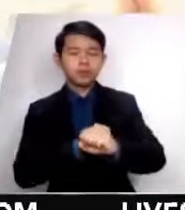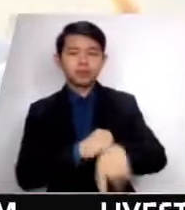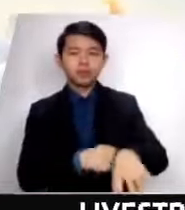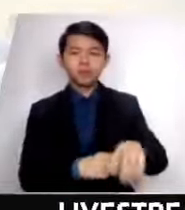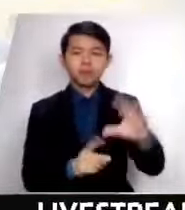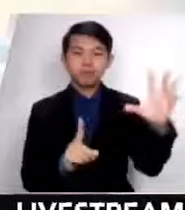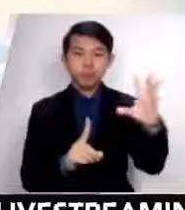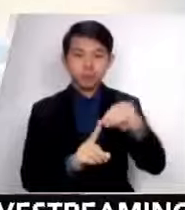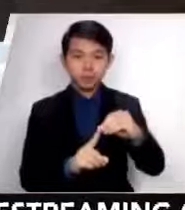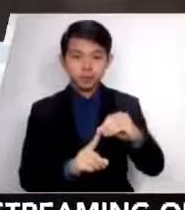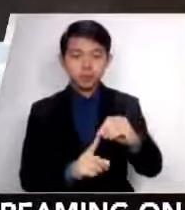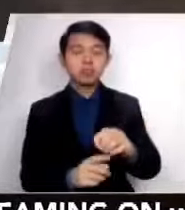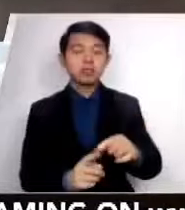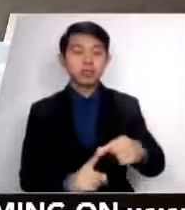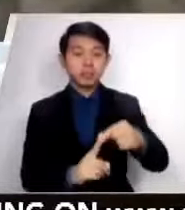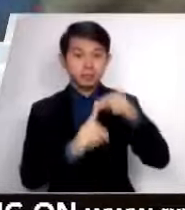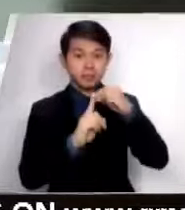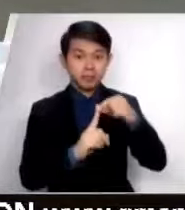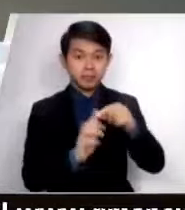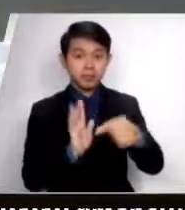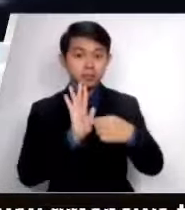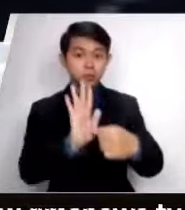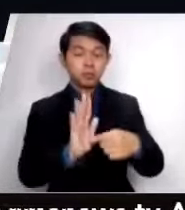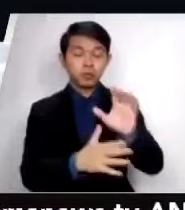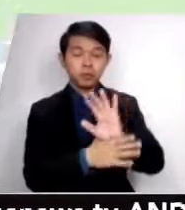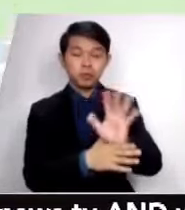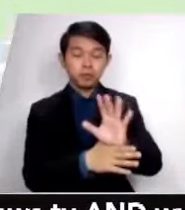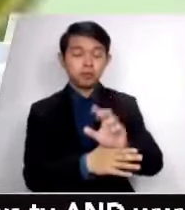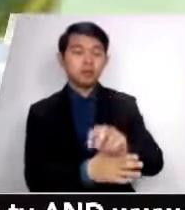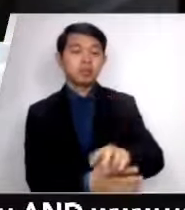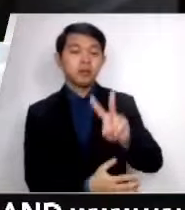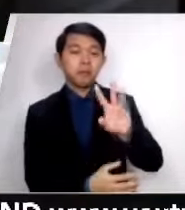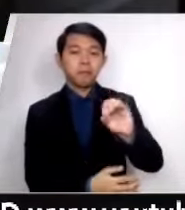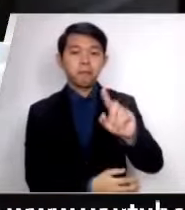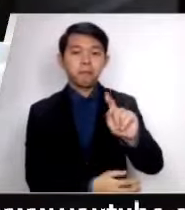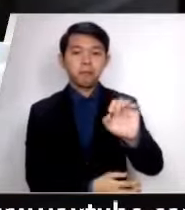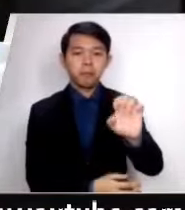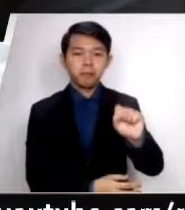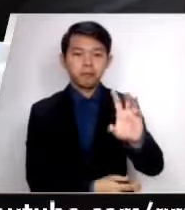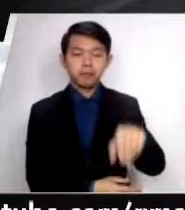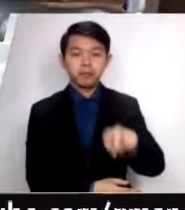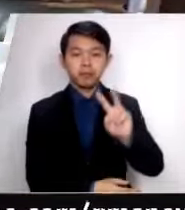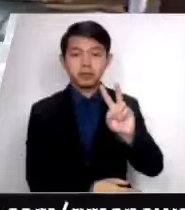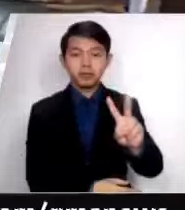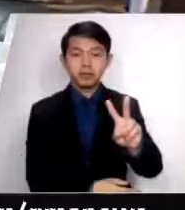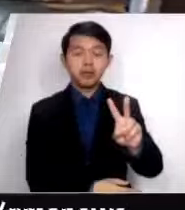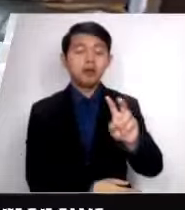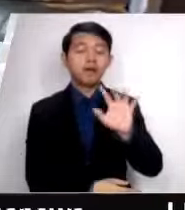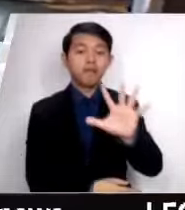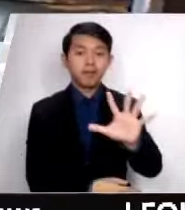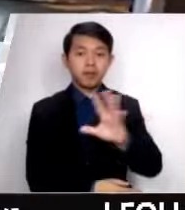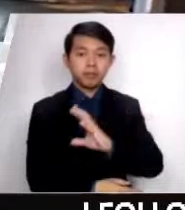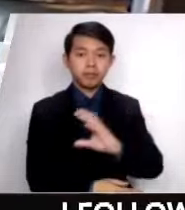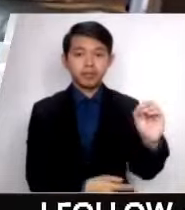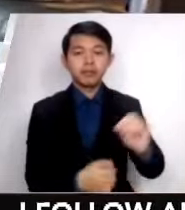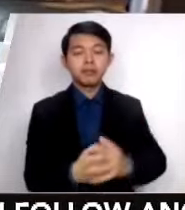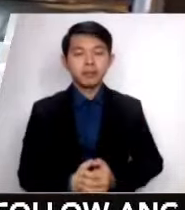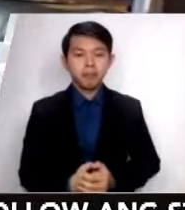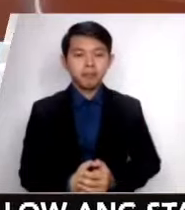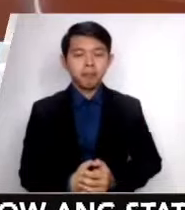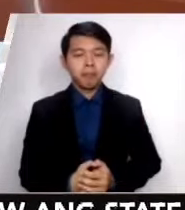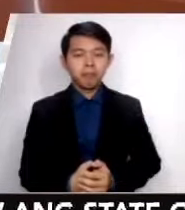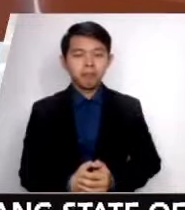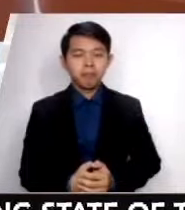Voltes 5 noong 1978 at live-action adaptation nito. Nagpasalamat naman si GMA Network President and